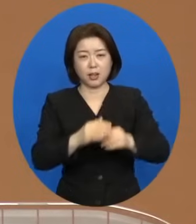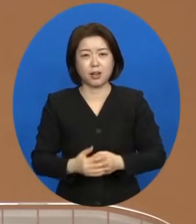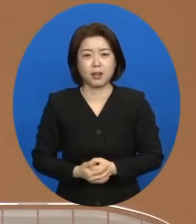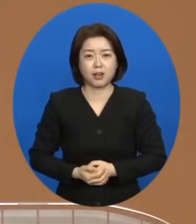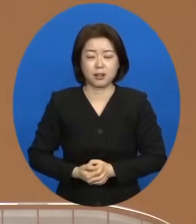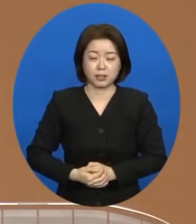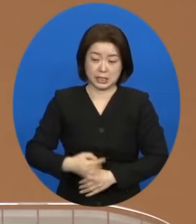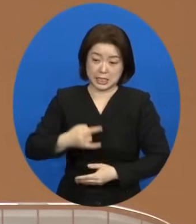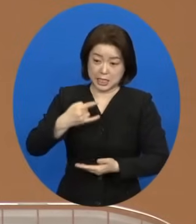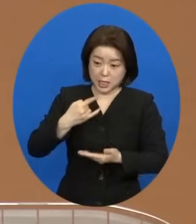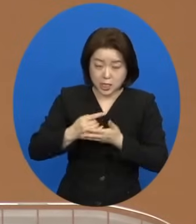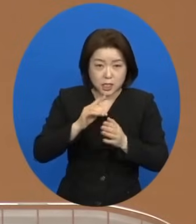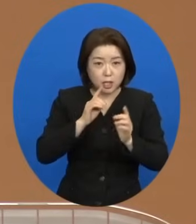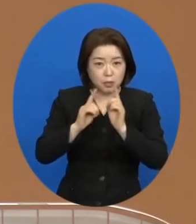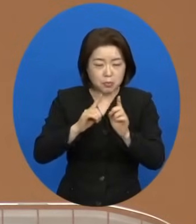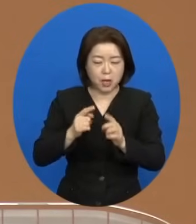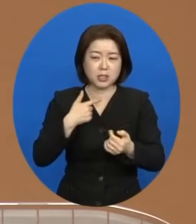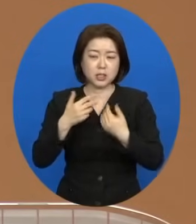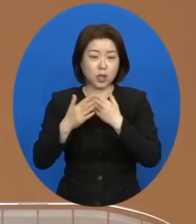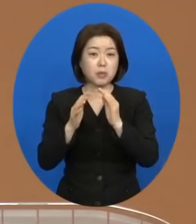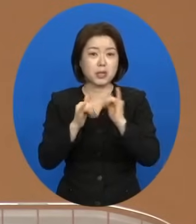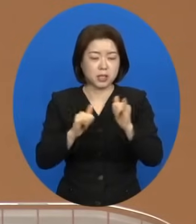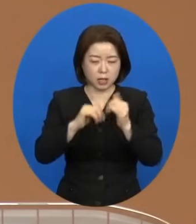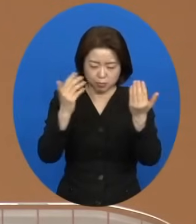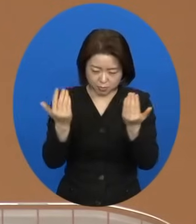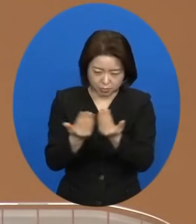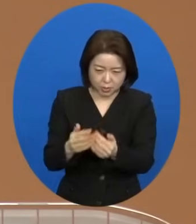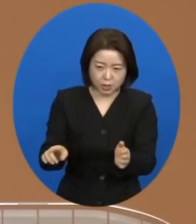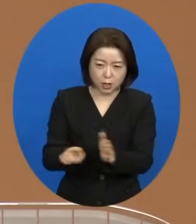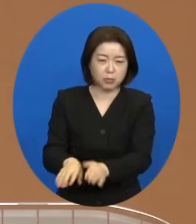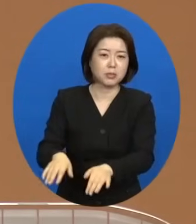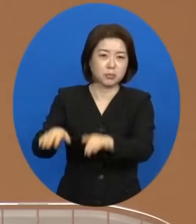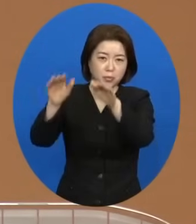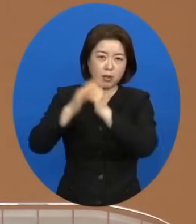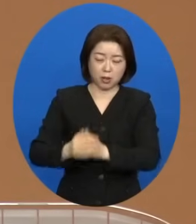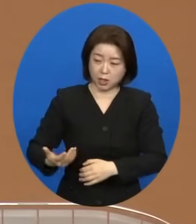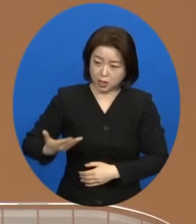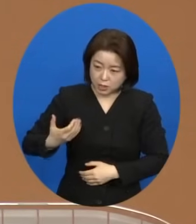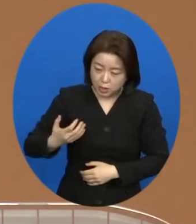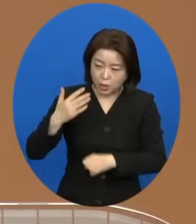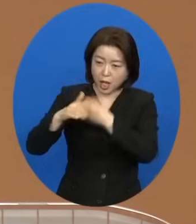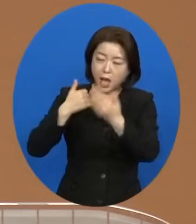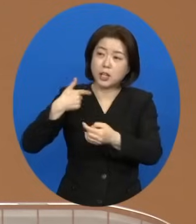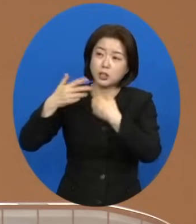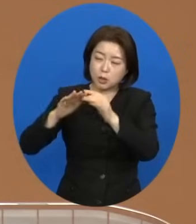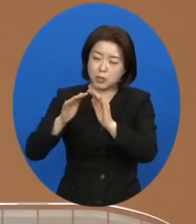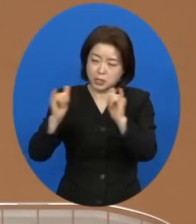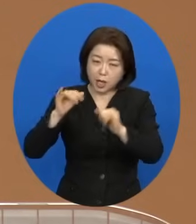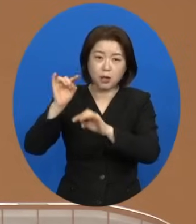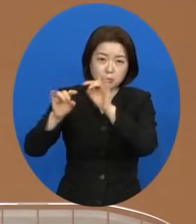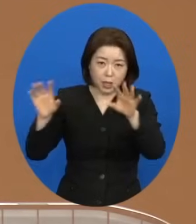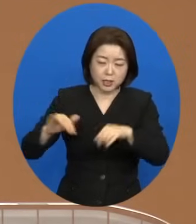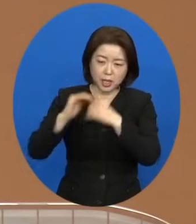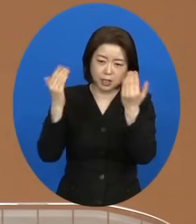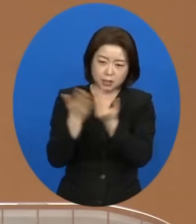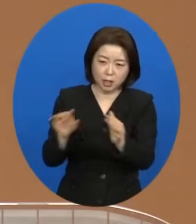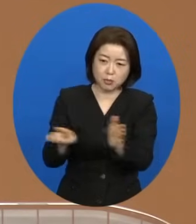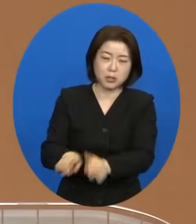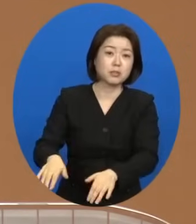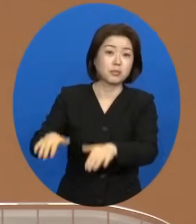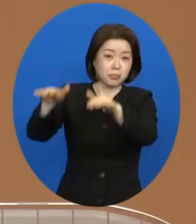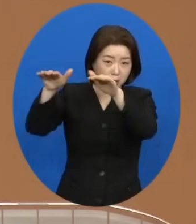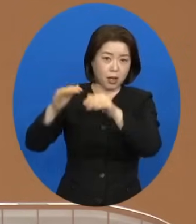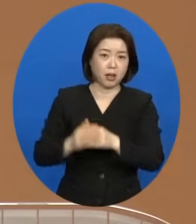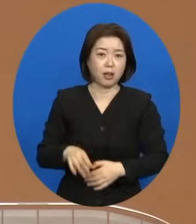말씀 을 경험하는 자들마다 성장하고 젖을 먹는 자마다 하나님을 경험하는 자들마다 성장하는 것입니다